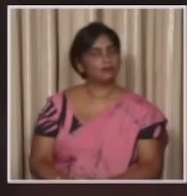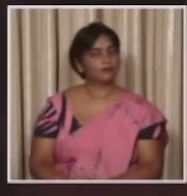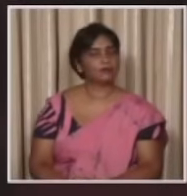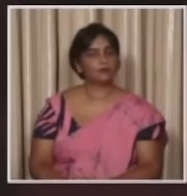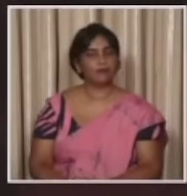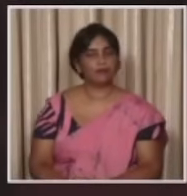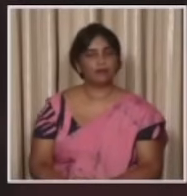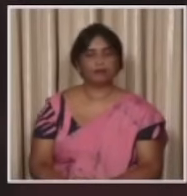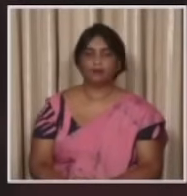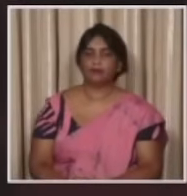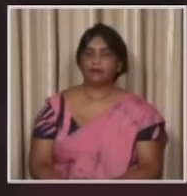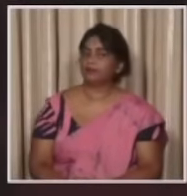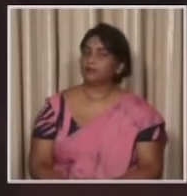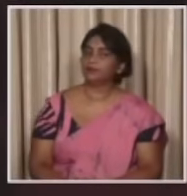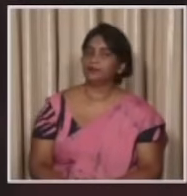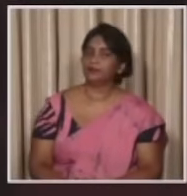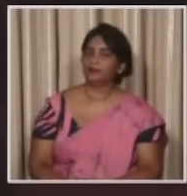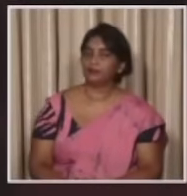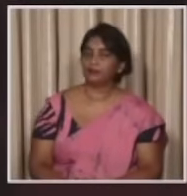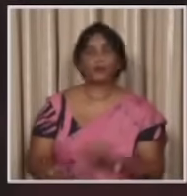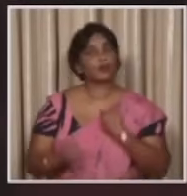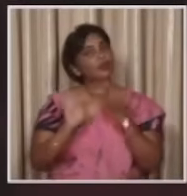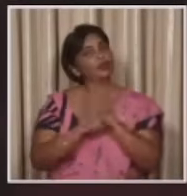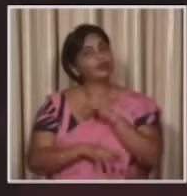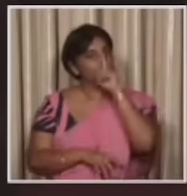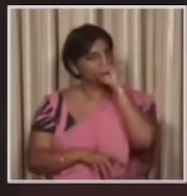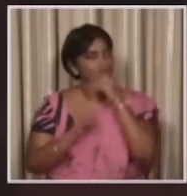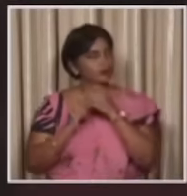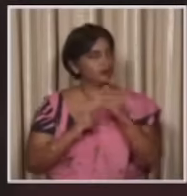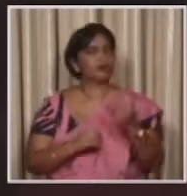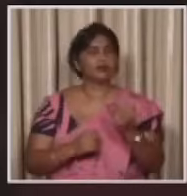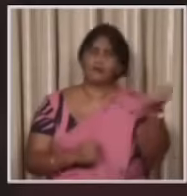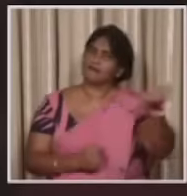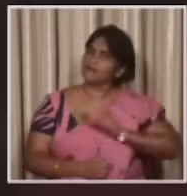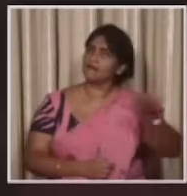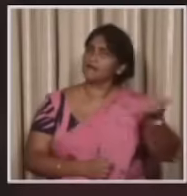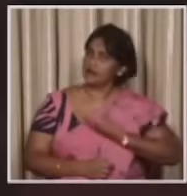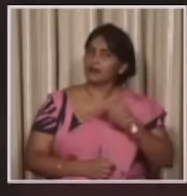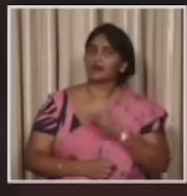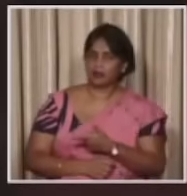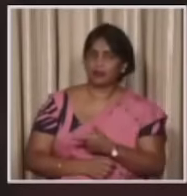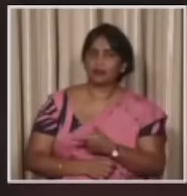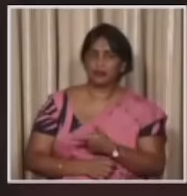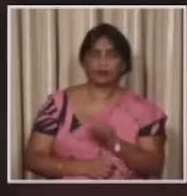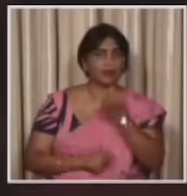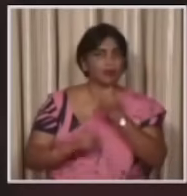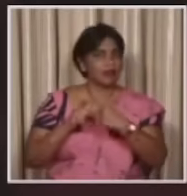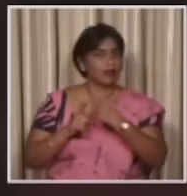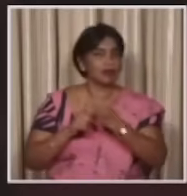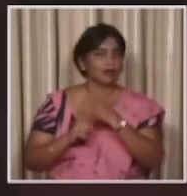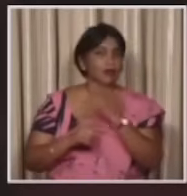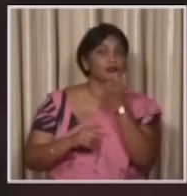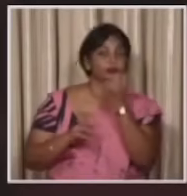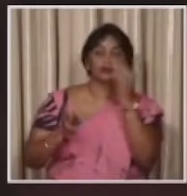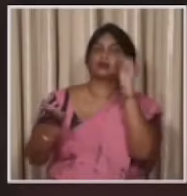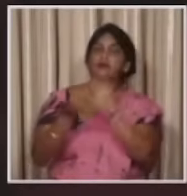mix at least economic cost. දැන් පහුගිය සති ගණනාවේ පළු යන්න මට ගැහුවා මේ least cost කියන එක අයින් කරලා least economic